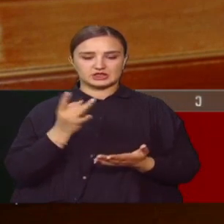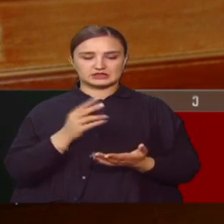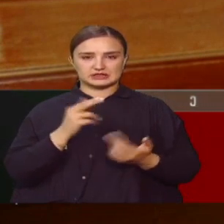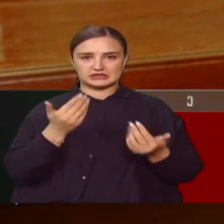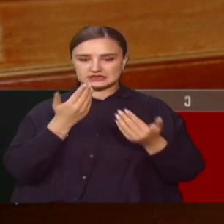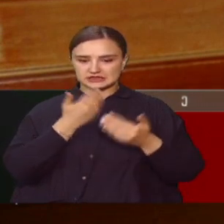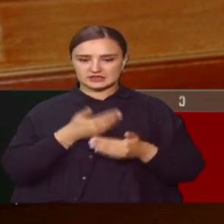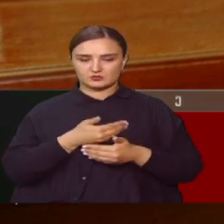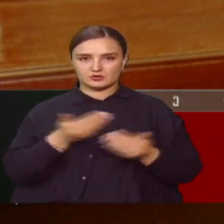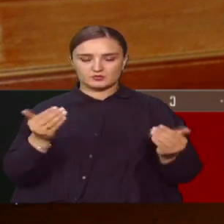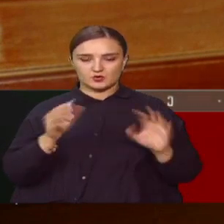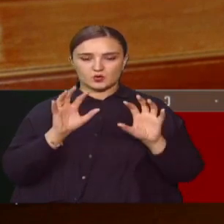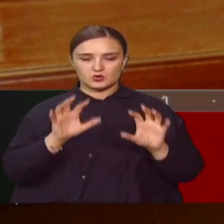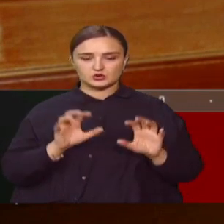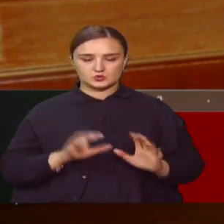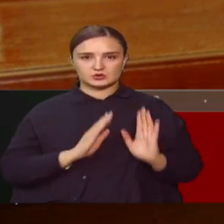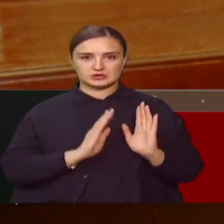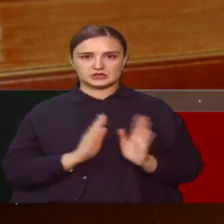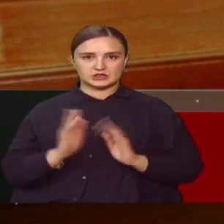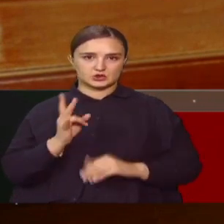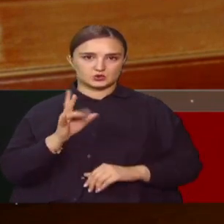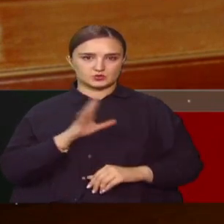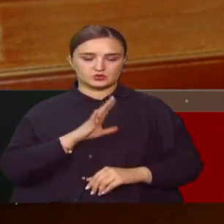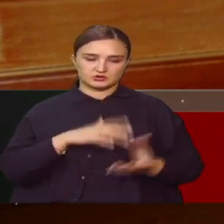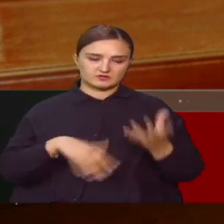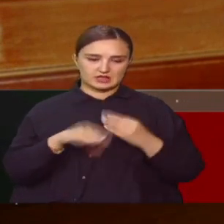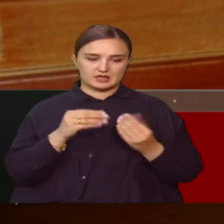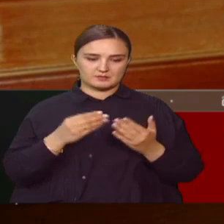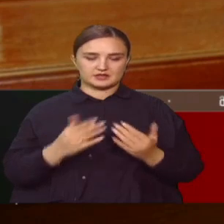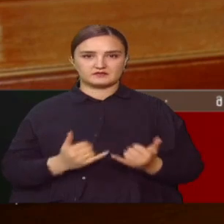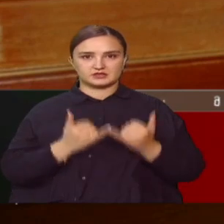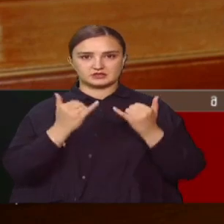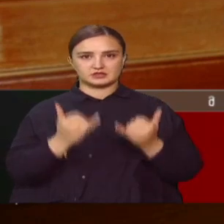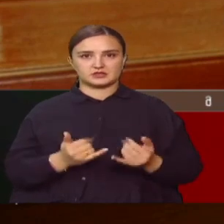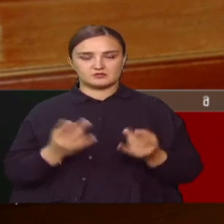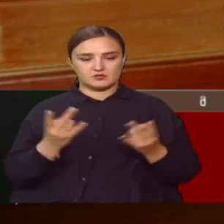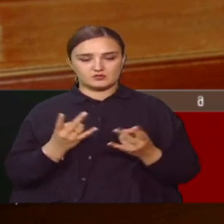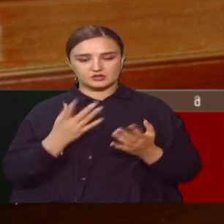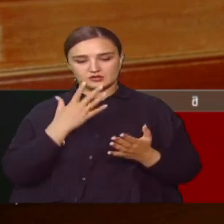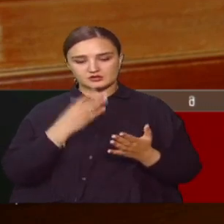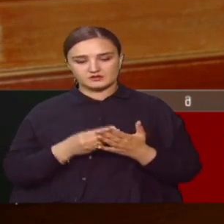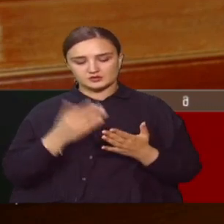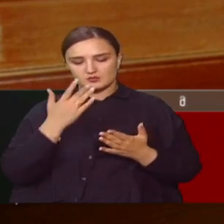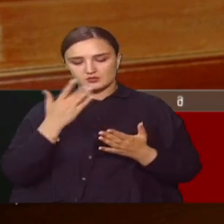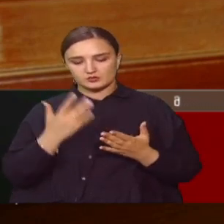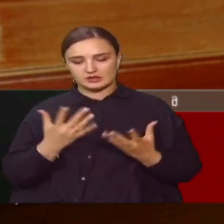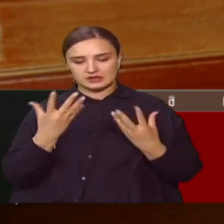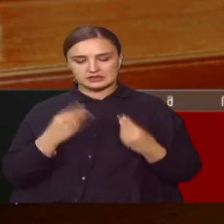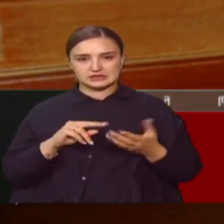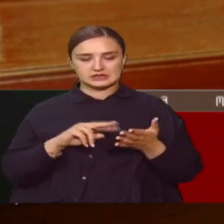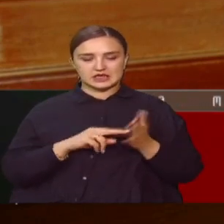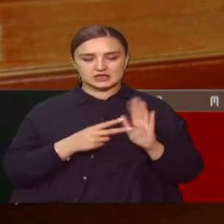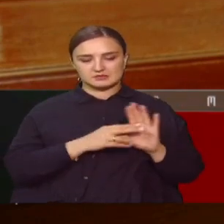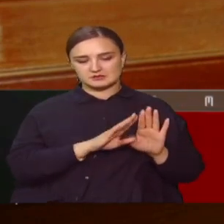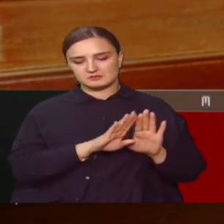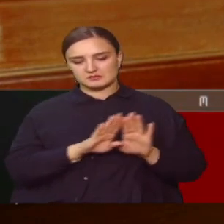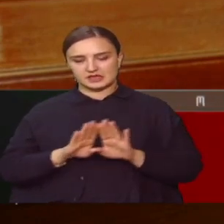samudamet konstitutsiuri tsesrigi arsebobdes da qela pativs semdes amas da tavisi politikuri dghis tsesrigis